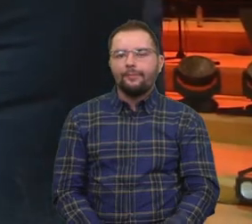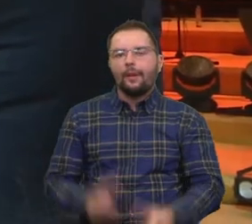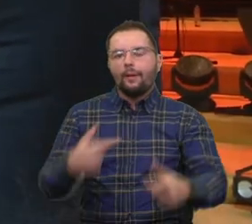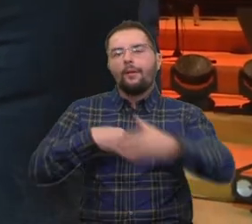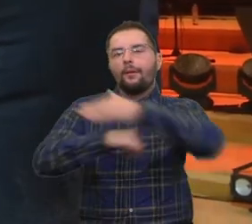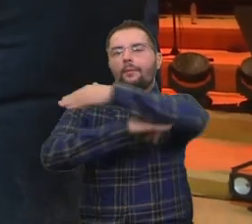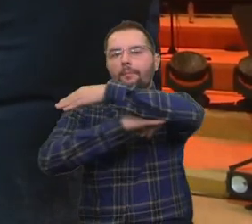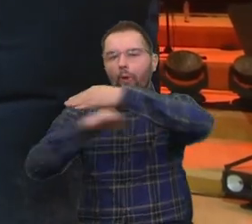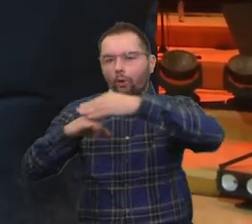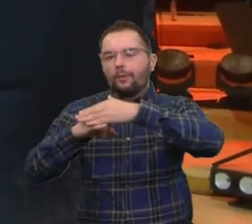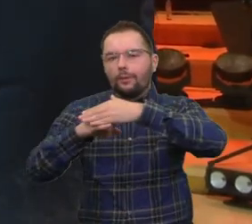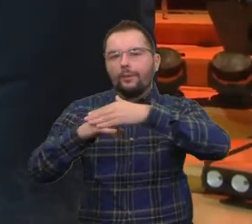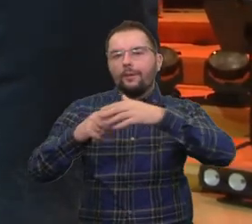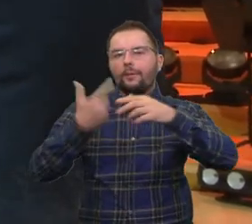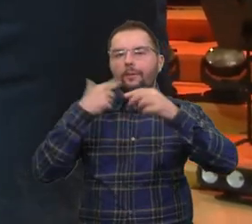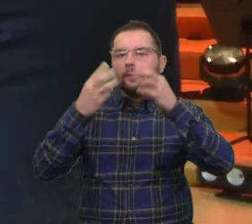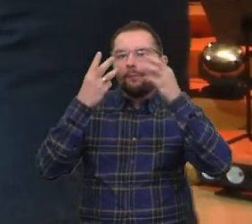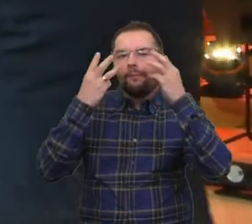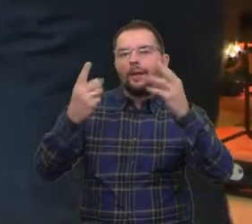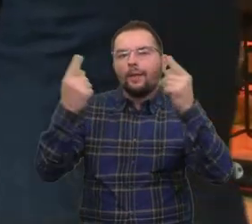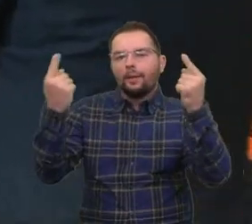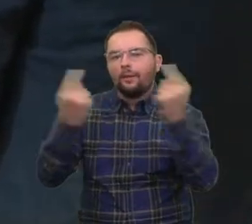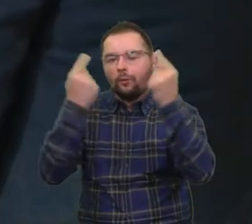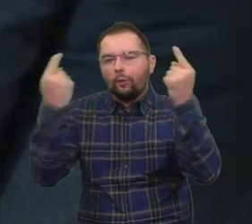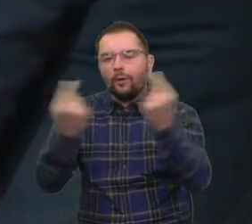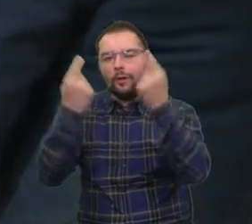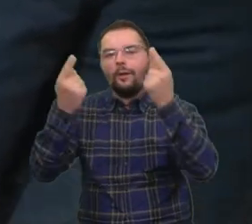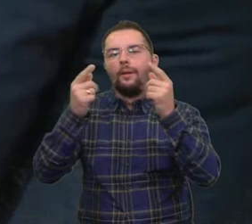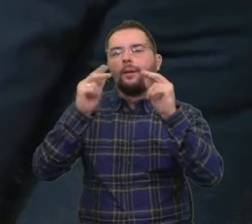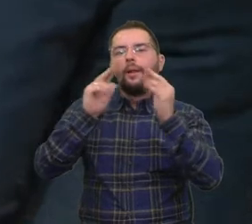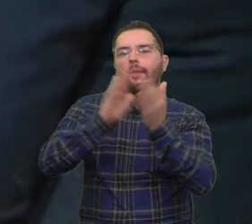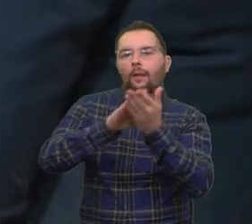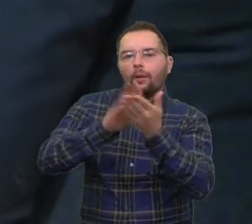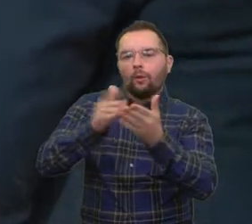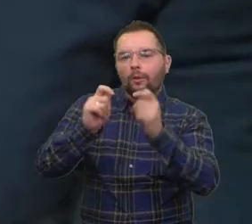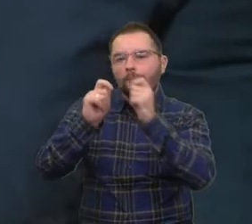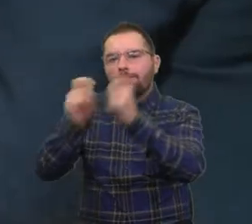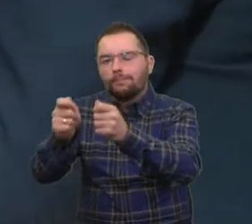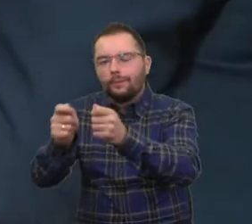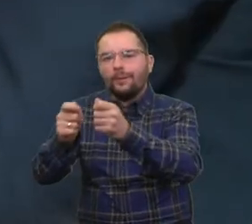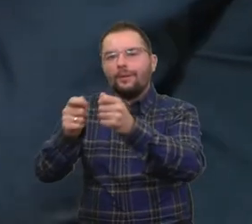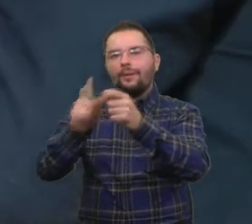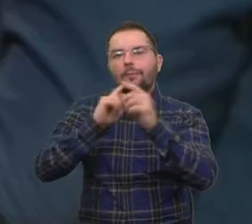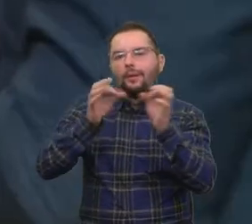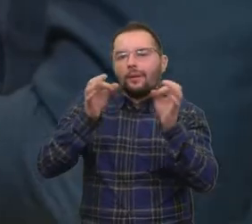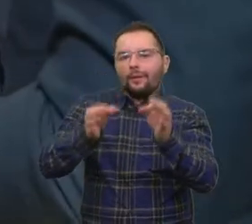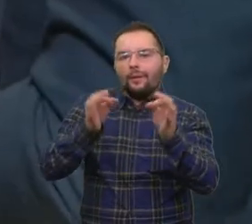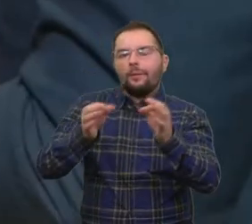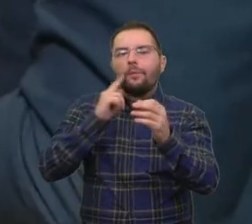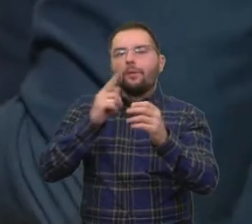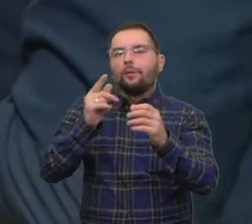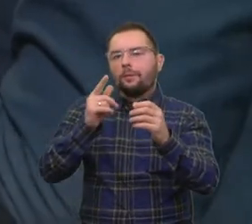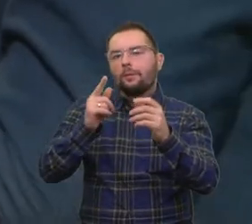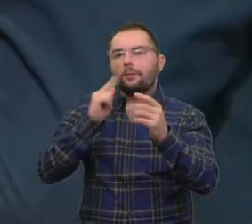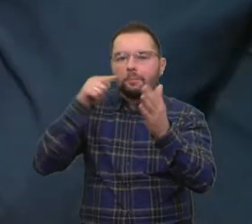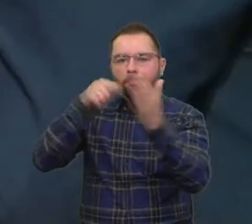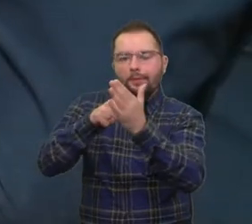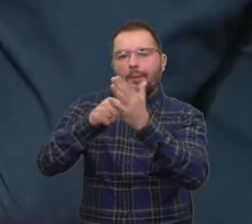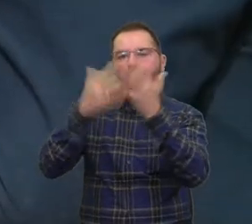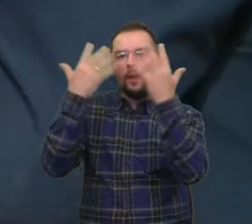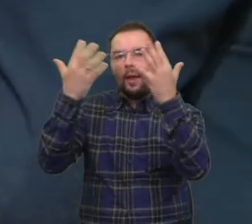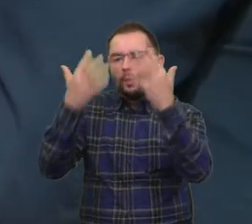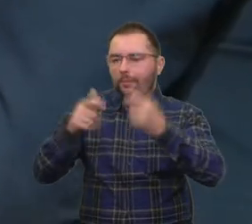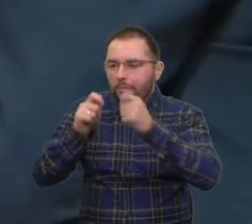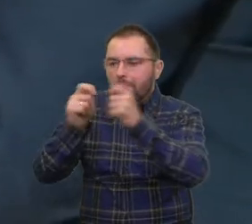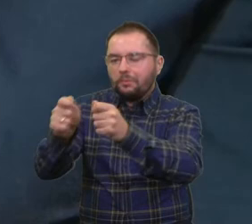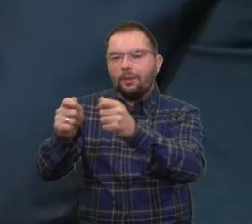Podkreślamy wagę, znaczenie każdej statuetki, każdej nagrody, która dzisiaj trafia właśnie w te najbardziej odpowiednie ręce, w te,